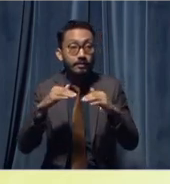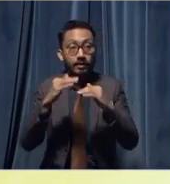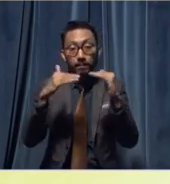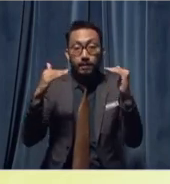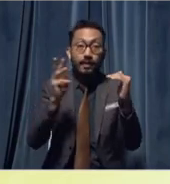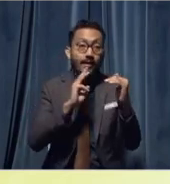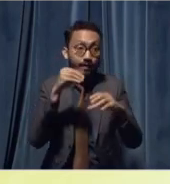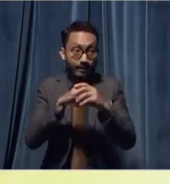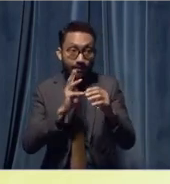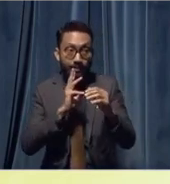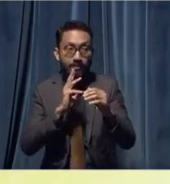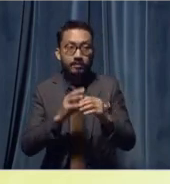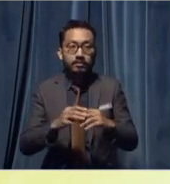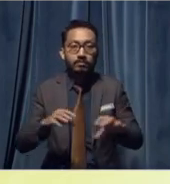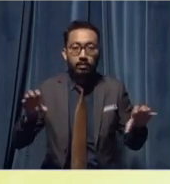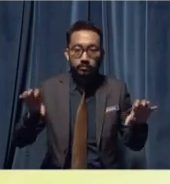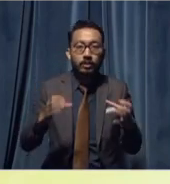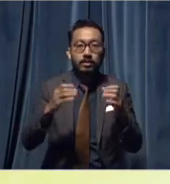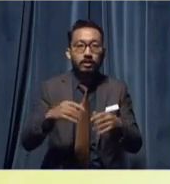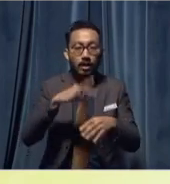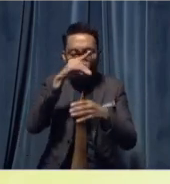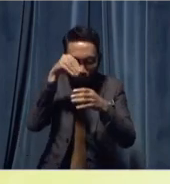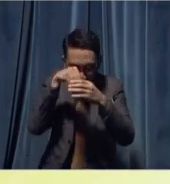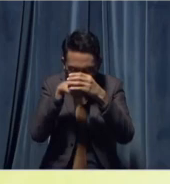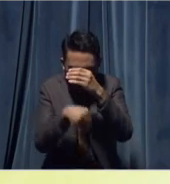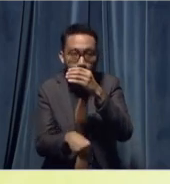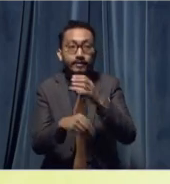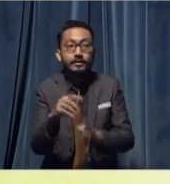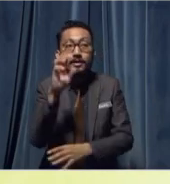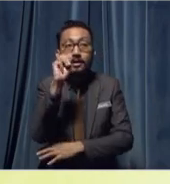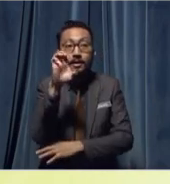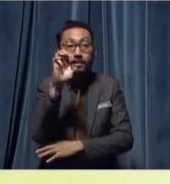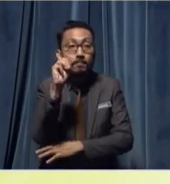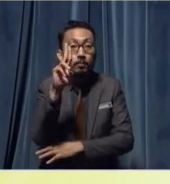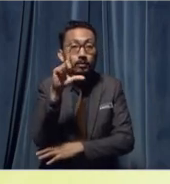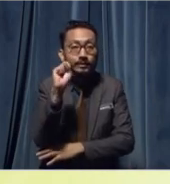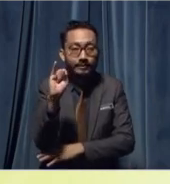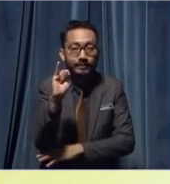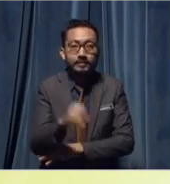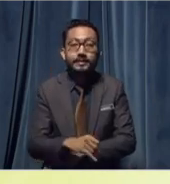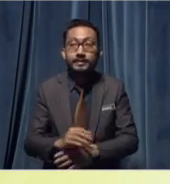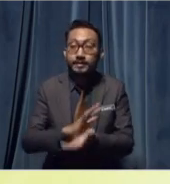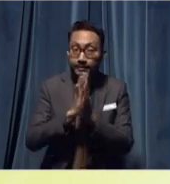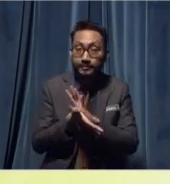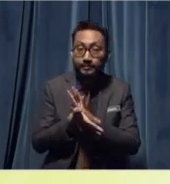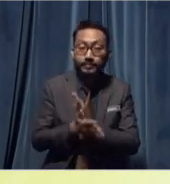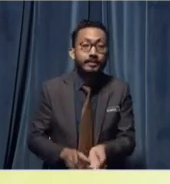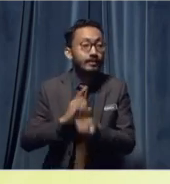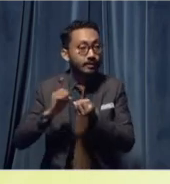terampai di dalam air telah menghasilkan larutan emulsi.